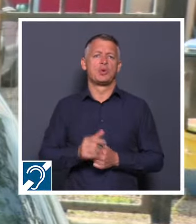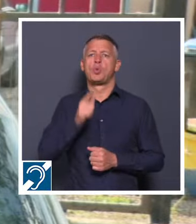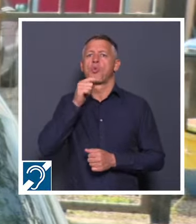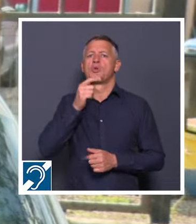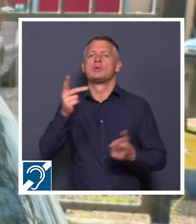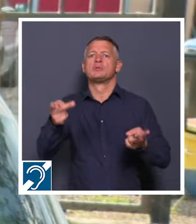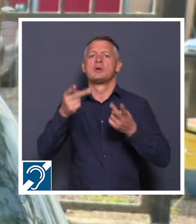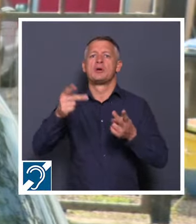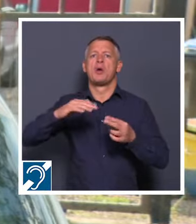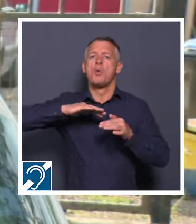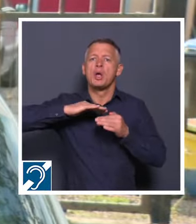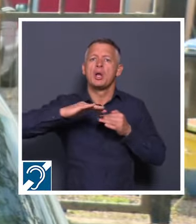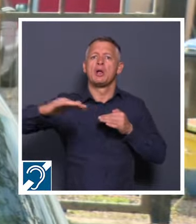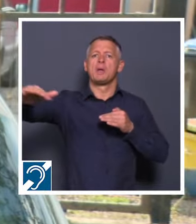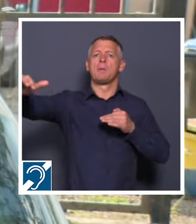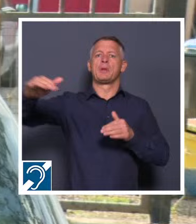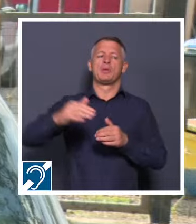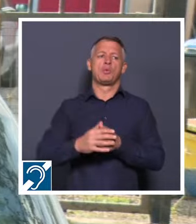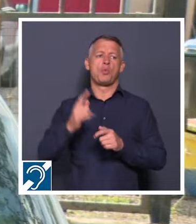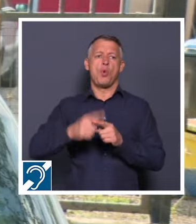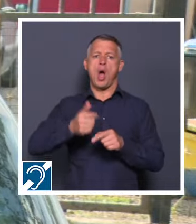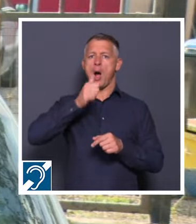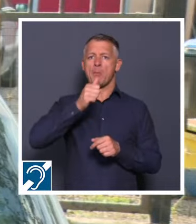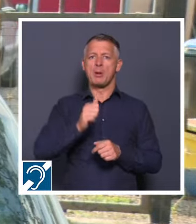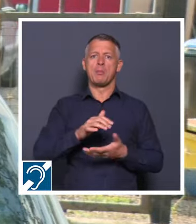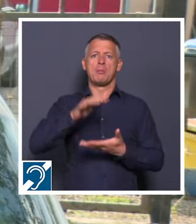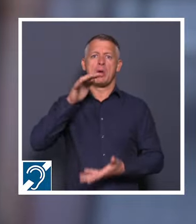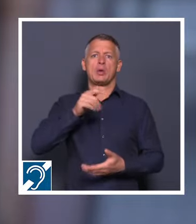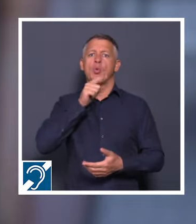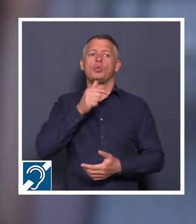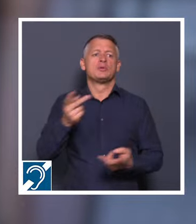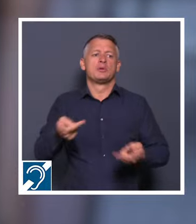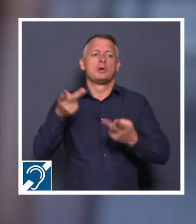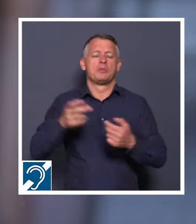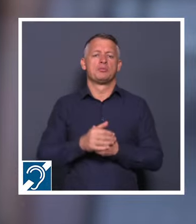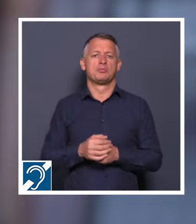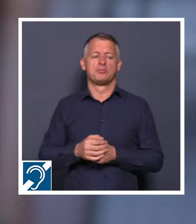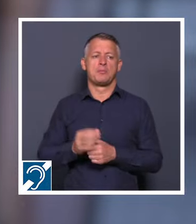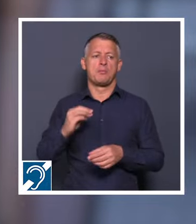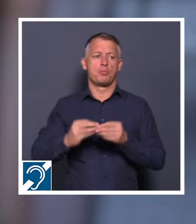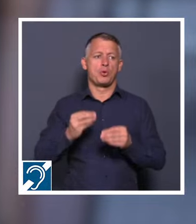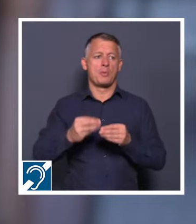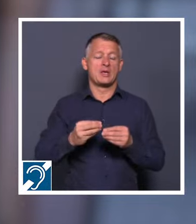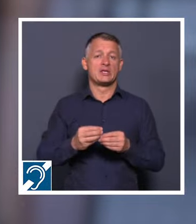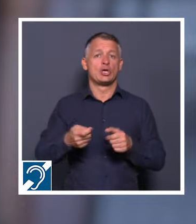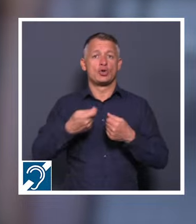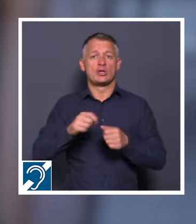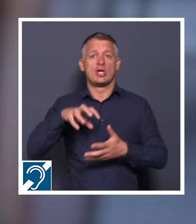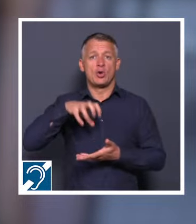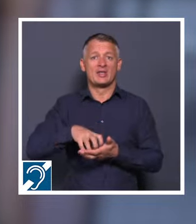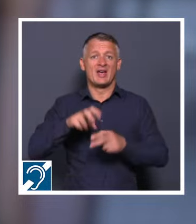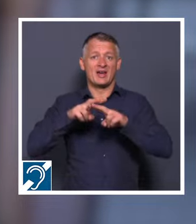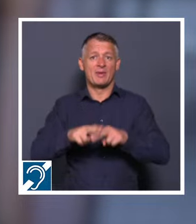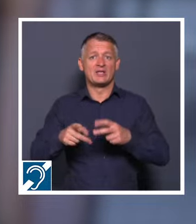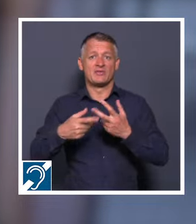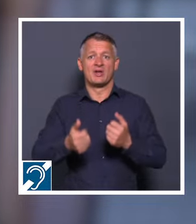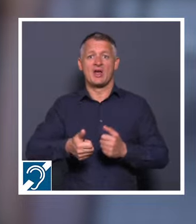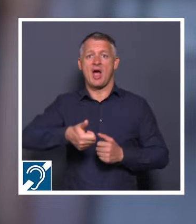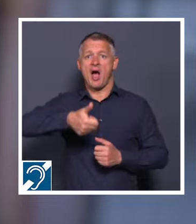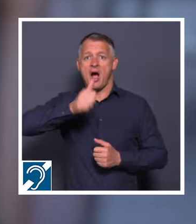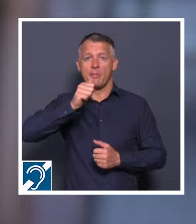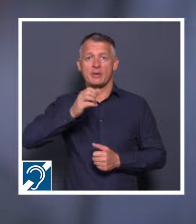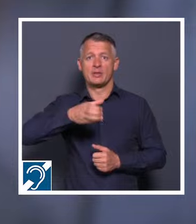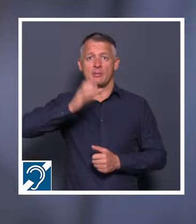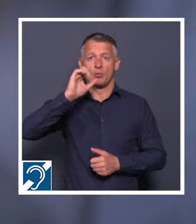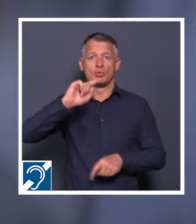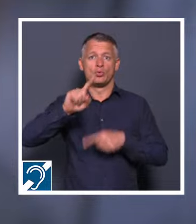duci tu pe câmp cu o apă așa de mare, unde te duci? Problema este că întreaga localitate a rămas fără apă potabilă după